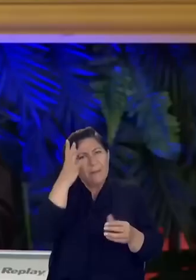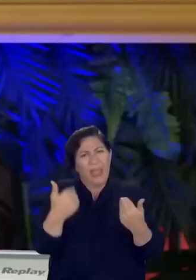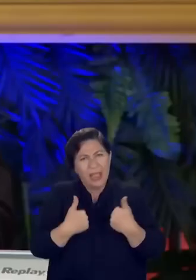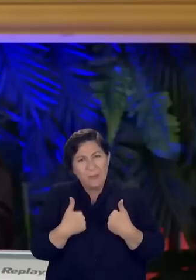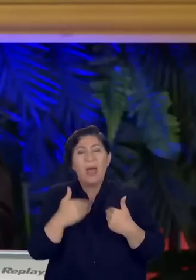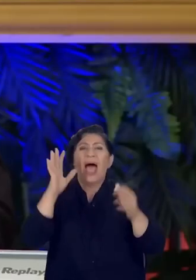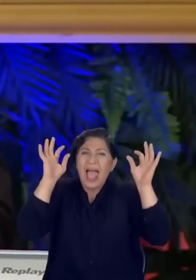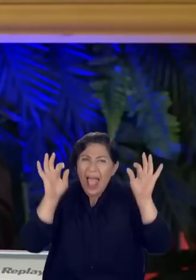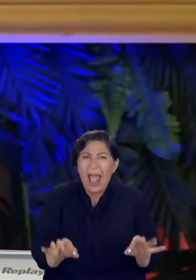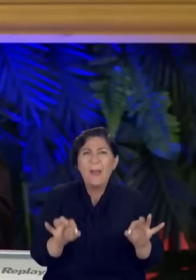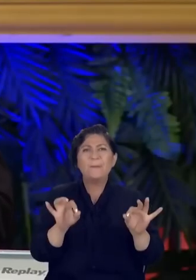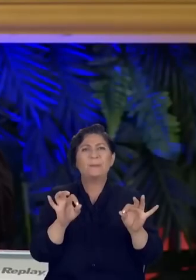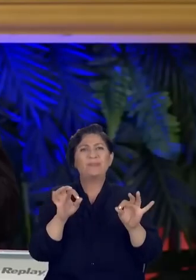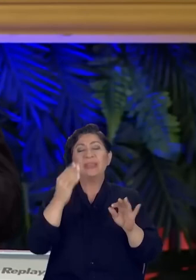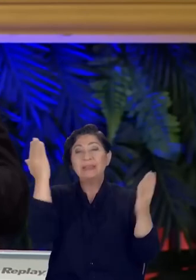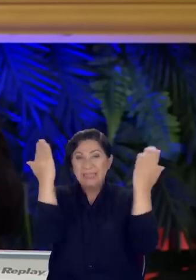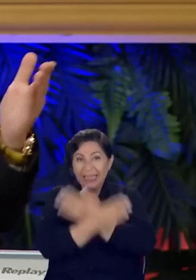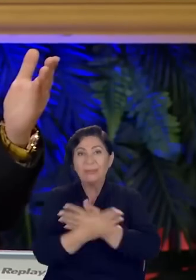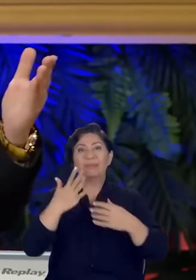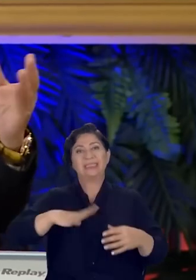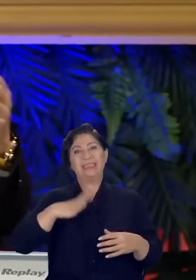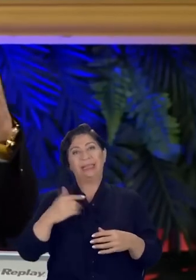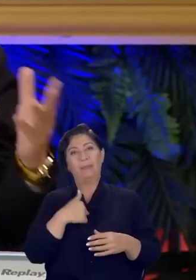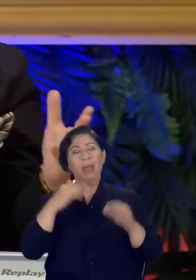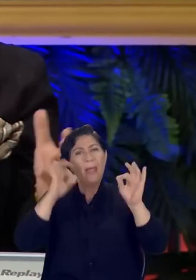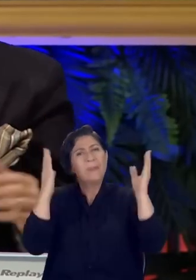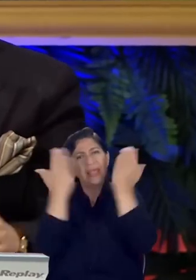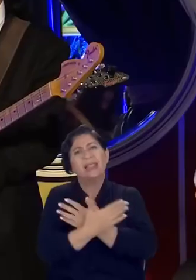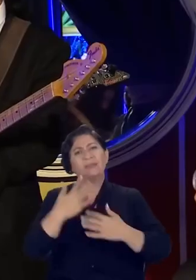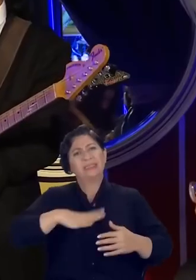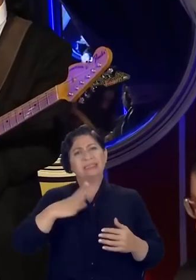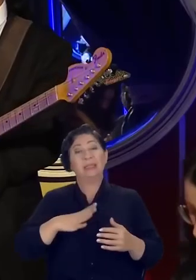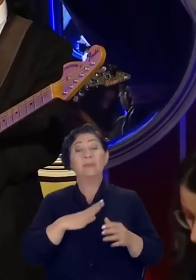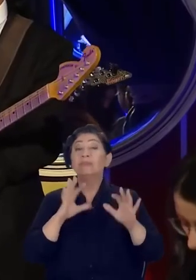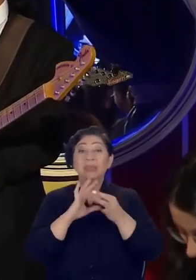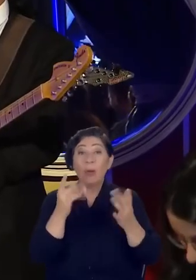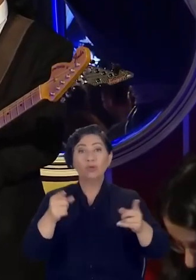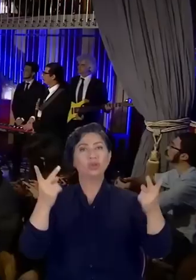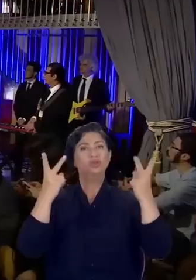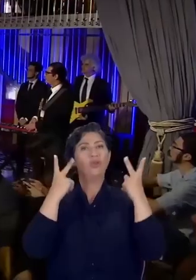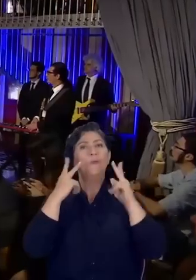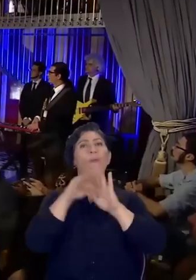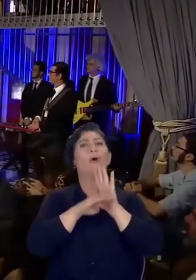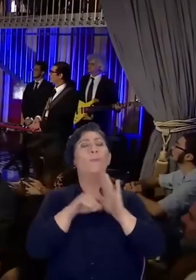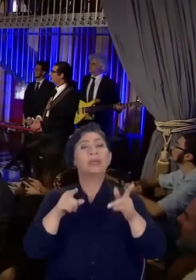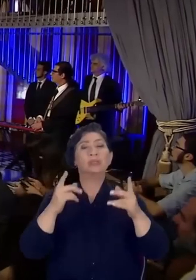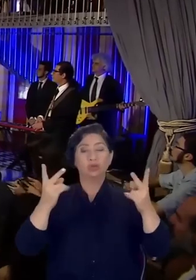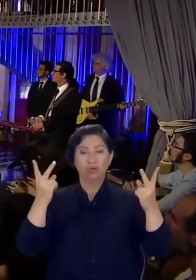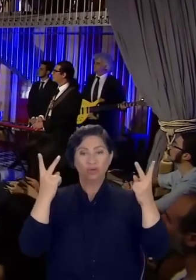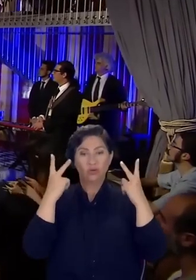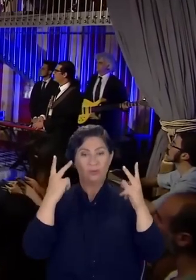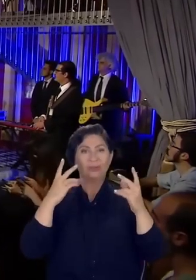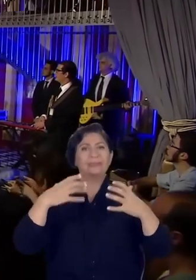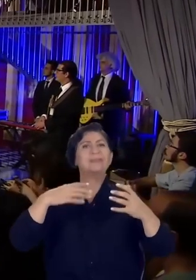gerizekalıyım. Her seferinde yanılmak istedim. Her seferinde yanılmak istedim. Çünkü bizim bu talk show meselelerini, talk show